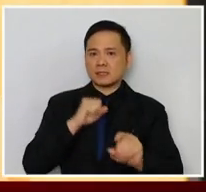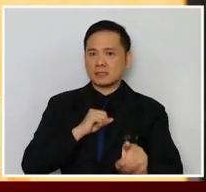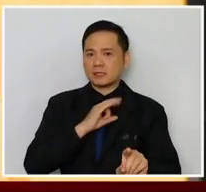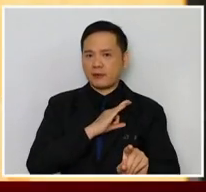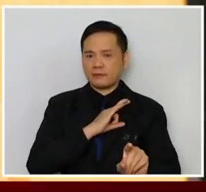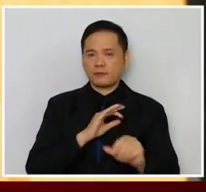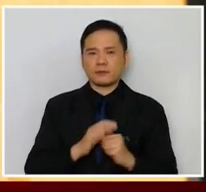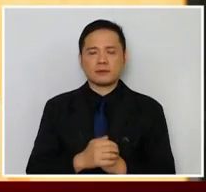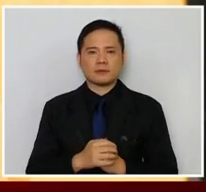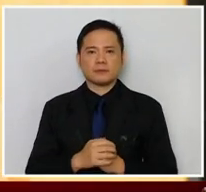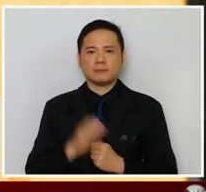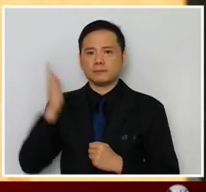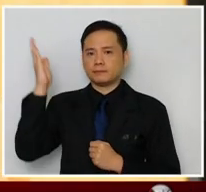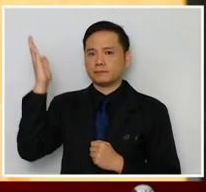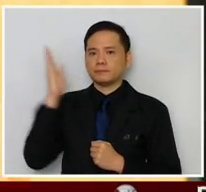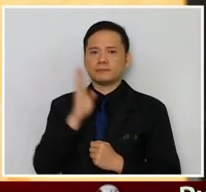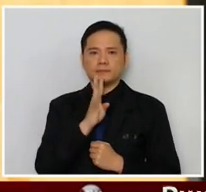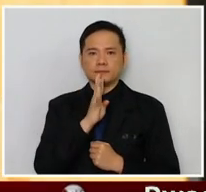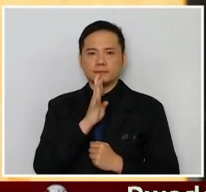sila